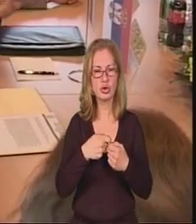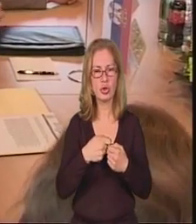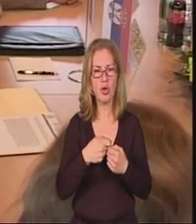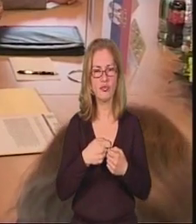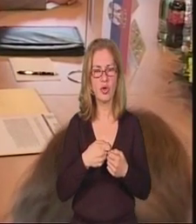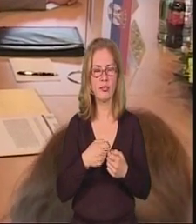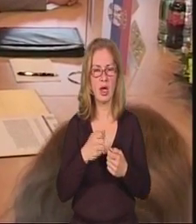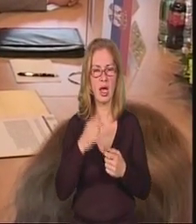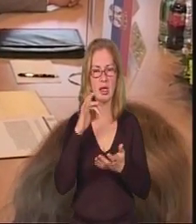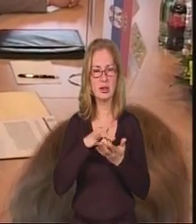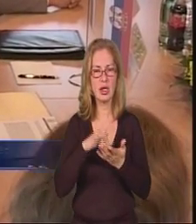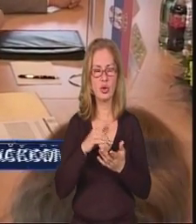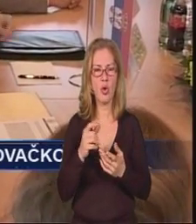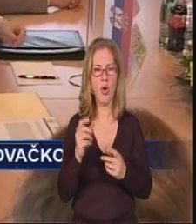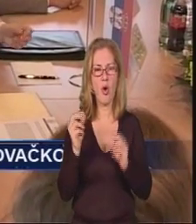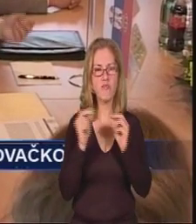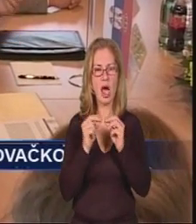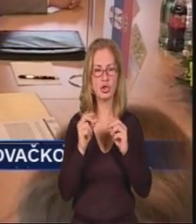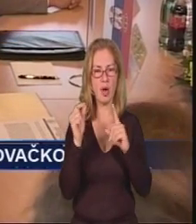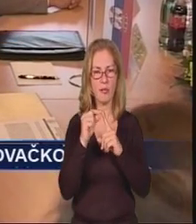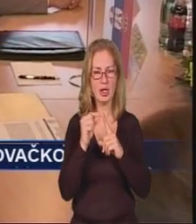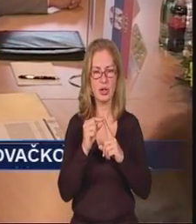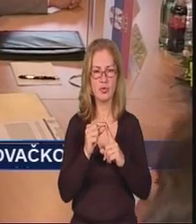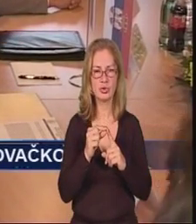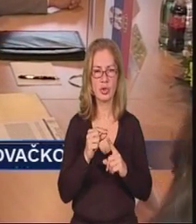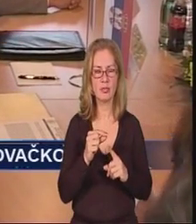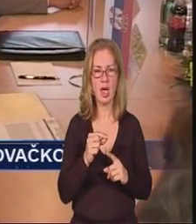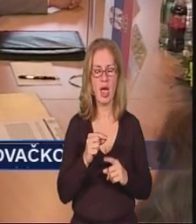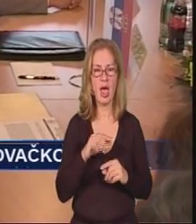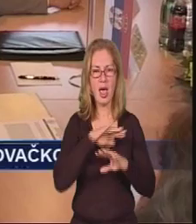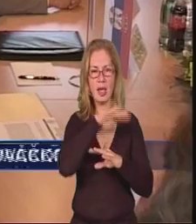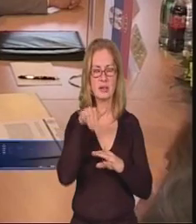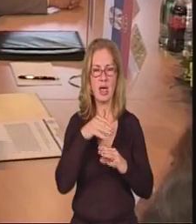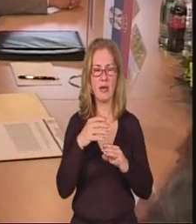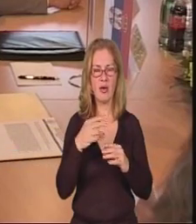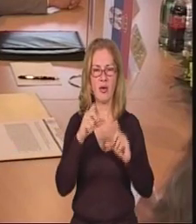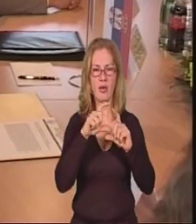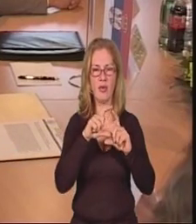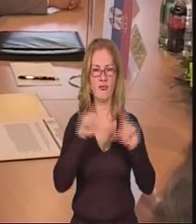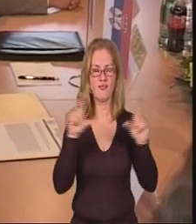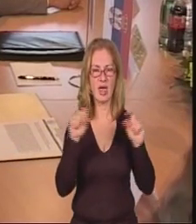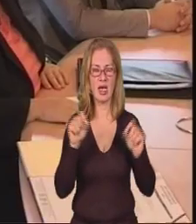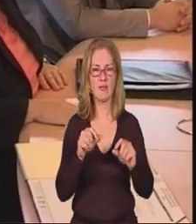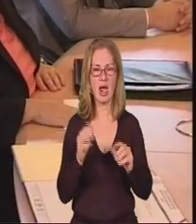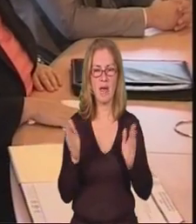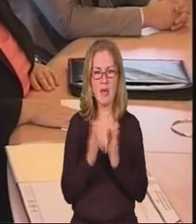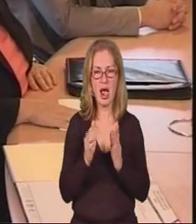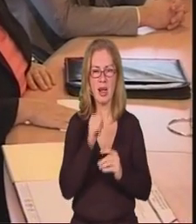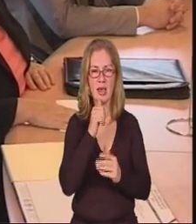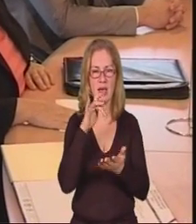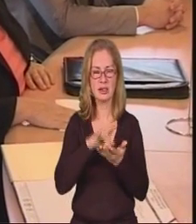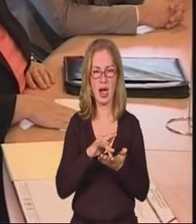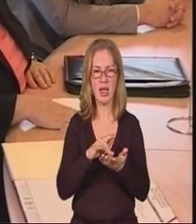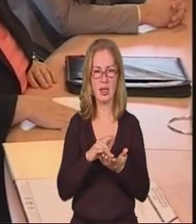poslovnom inovativnom centru u Bačkom Petrovcu na temu ženskog preduzetništva i generalno preduzetništva malih i srednjih preduzeća u Srbiji.